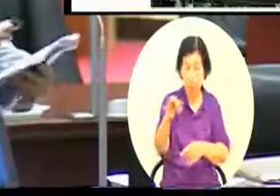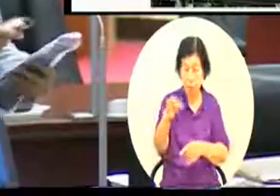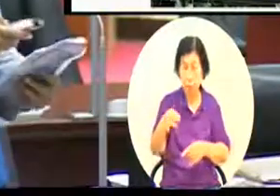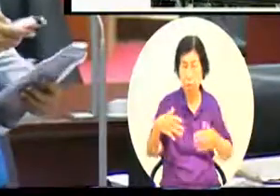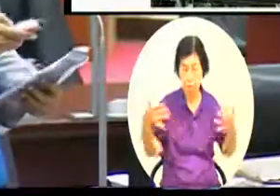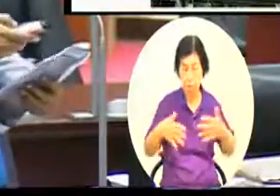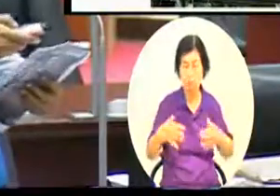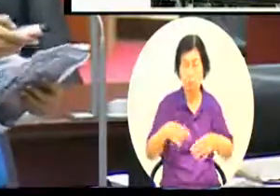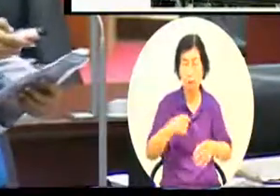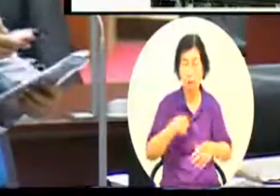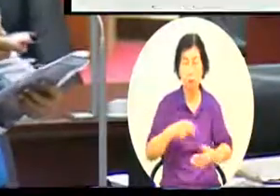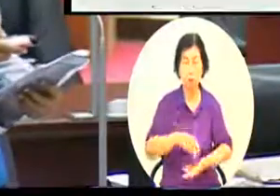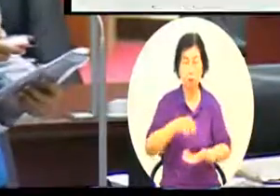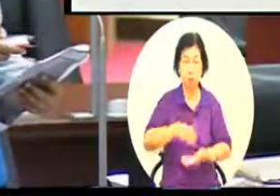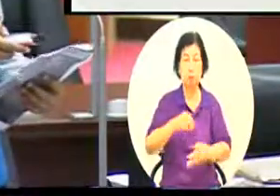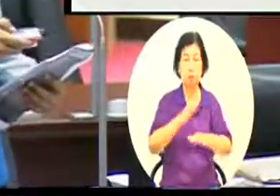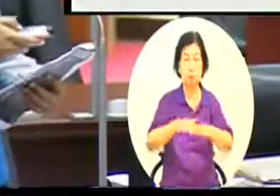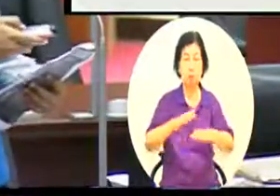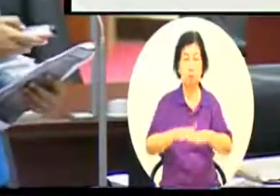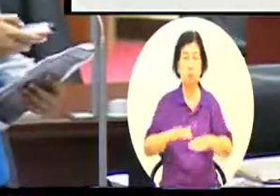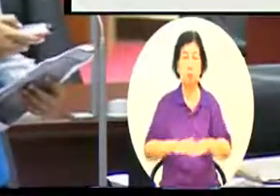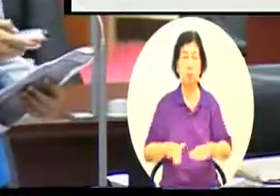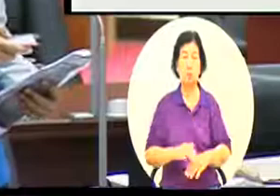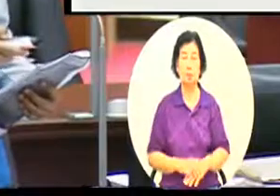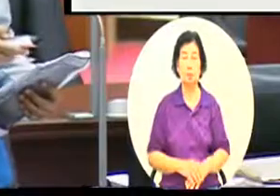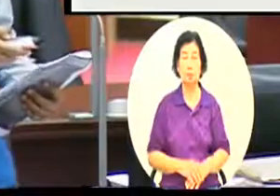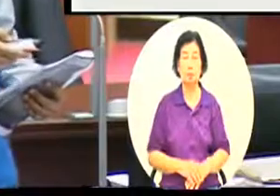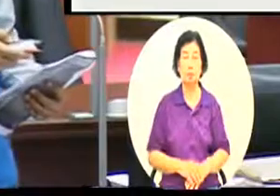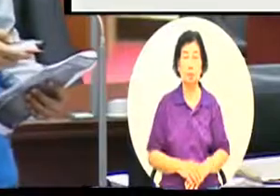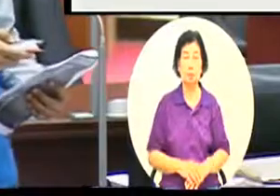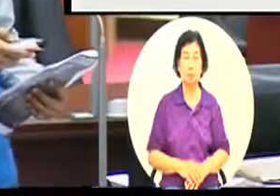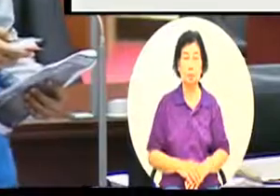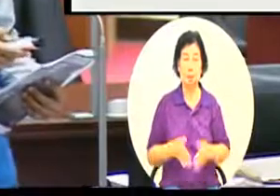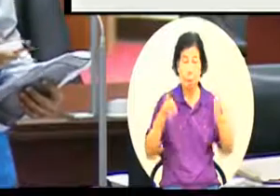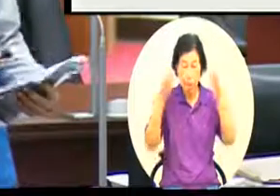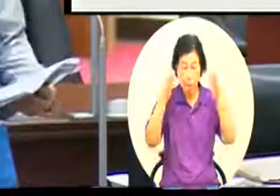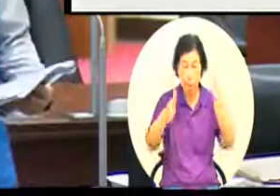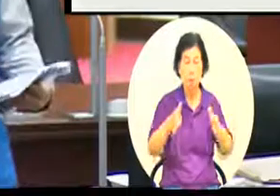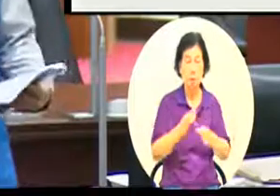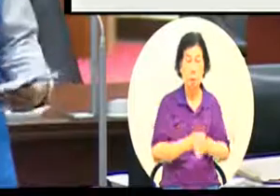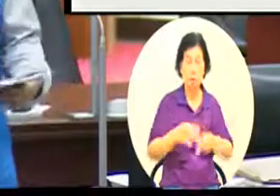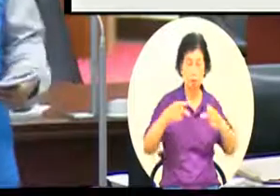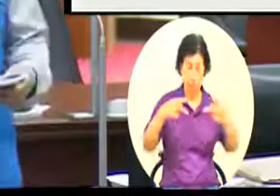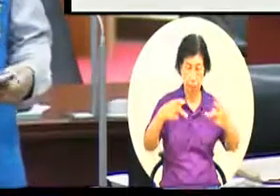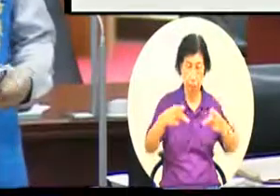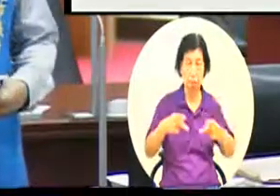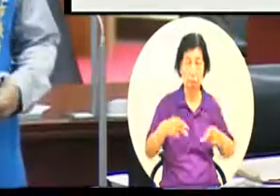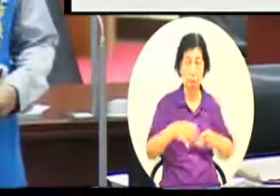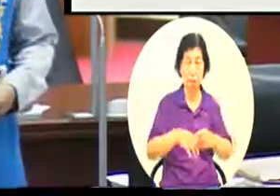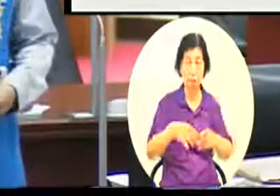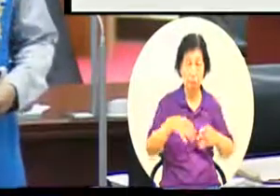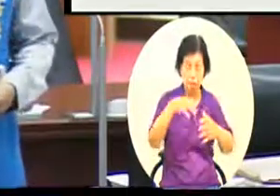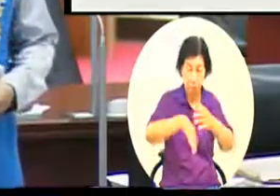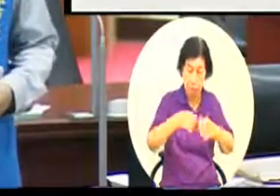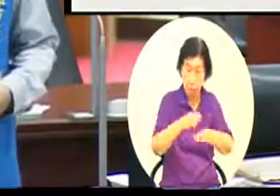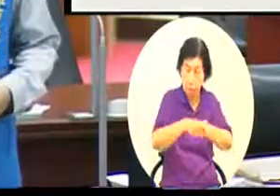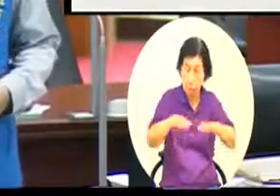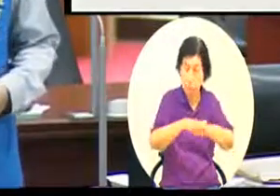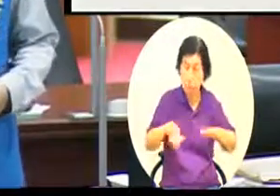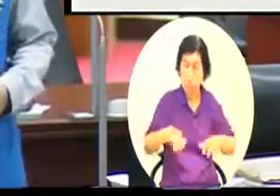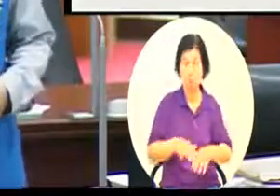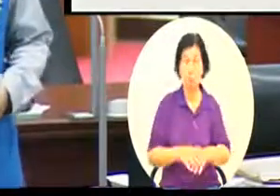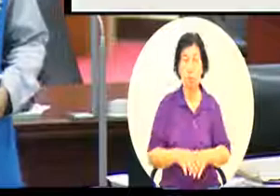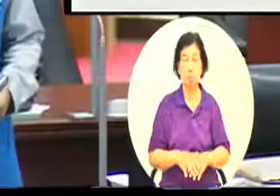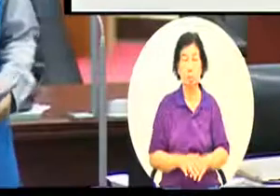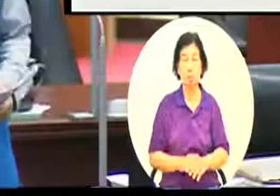的。另外我们针对高雄捷运站内的一个安全啊，前次业务报告